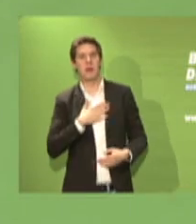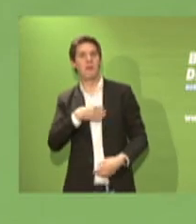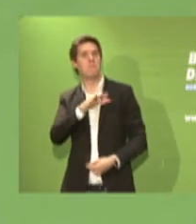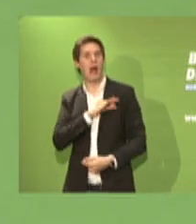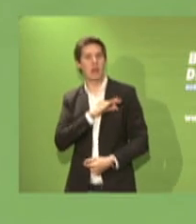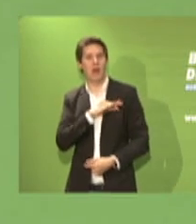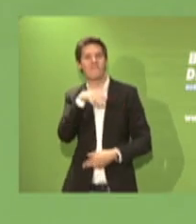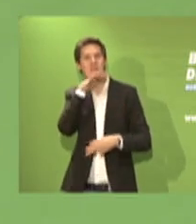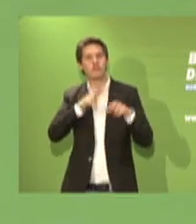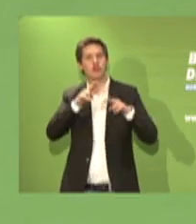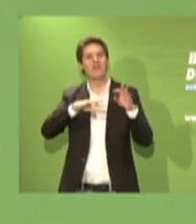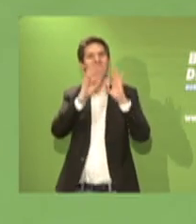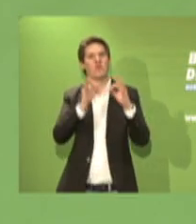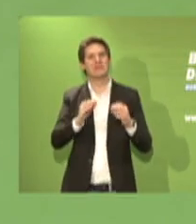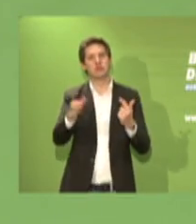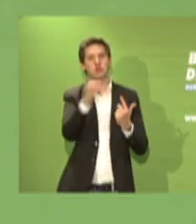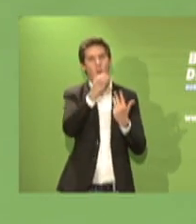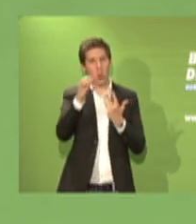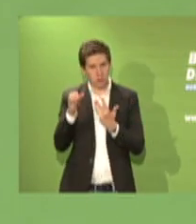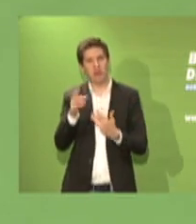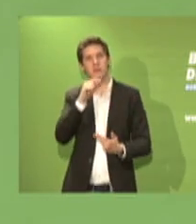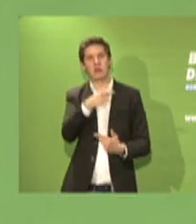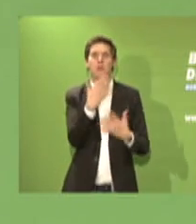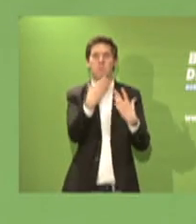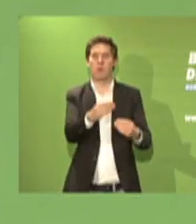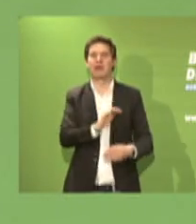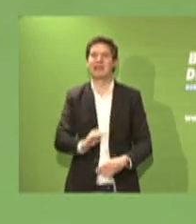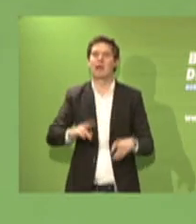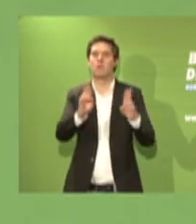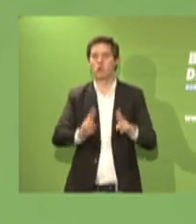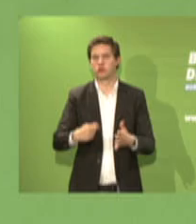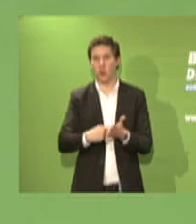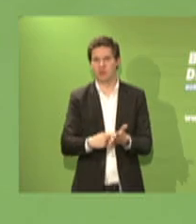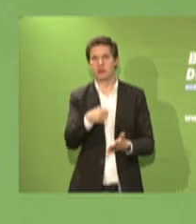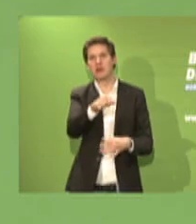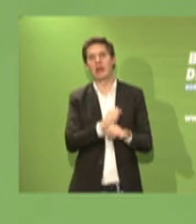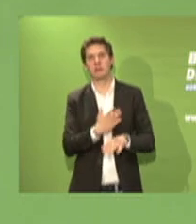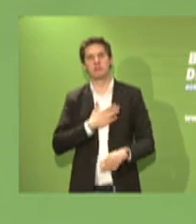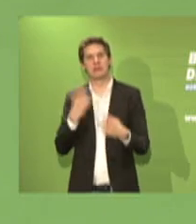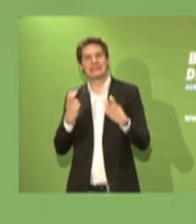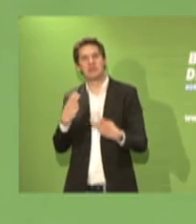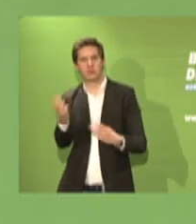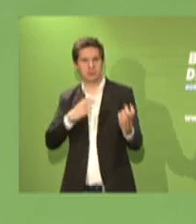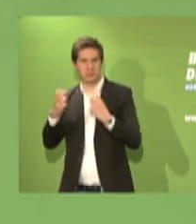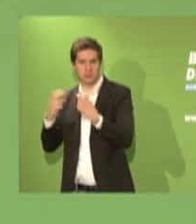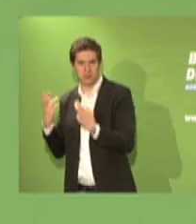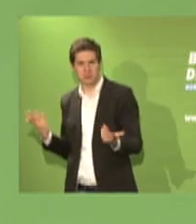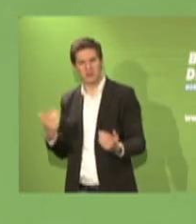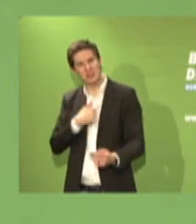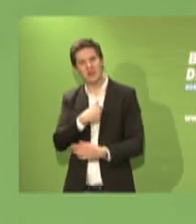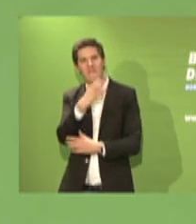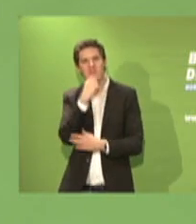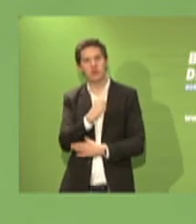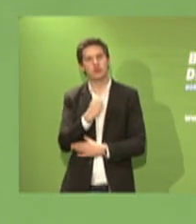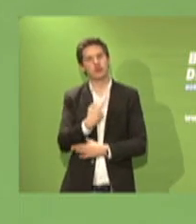lassen, Kinderbetreuungskosten erstatten können, damit sie an Gremiensitzungen teilnehmen können. Unser Ziel ist, Müttern und Vätern die Entscheidung für